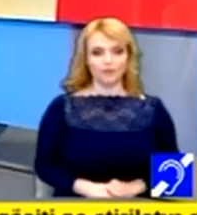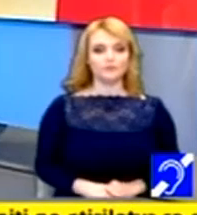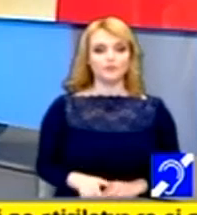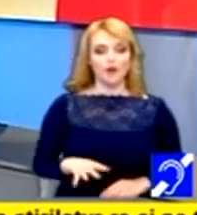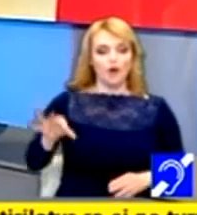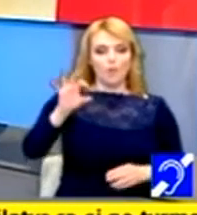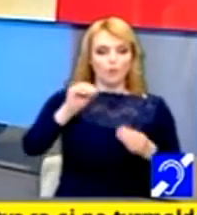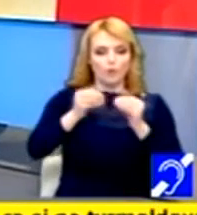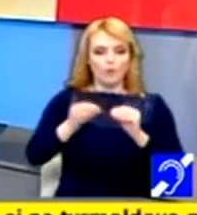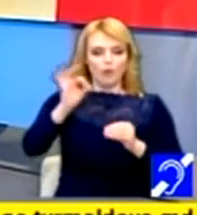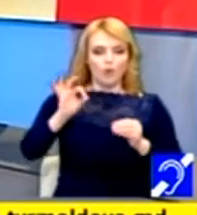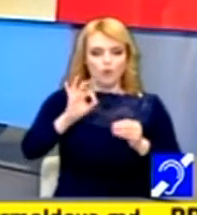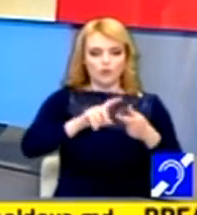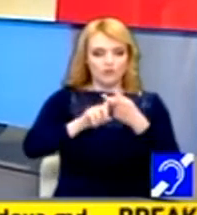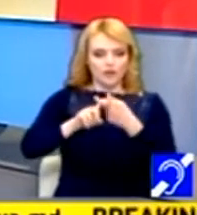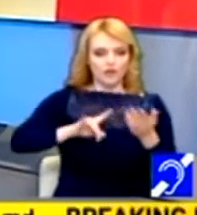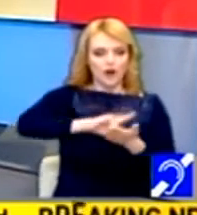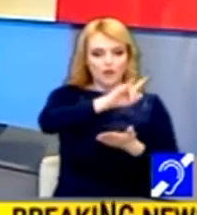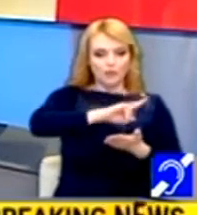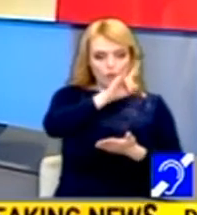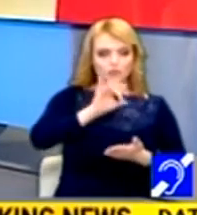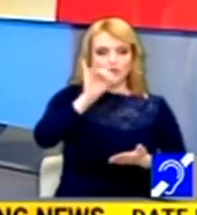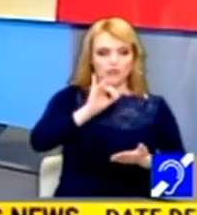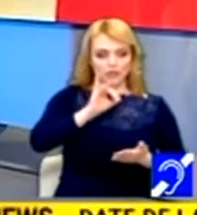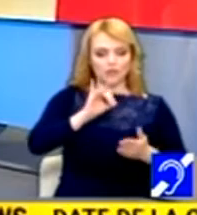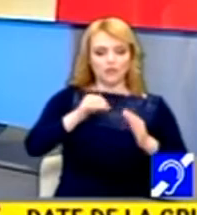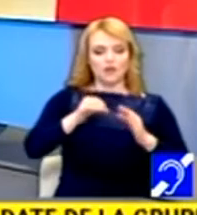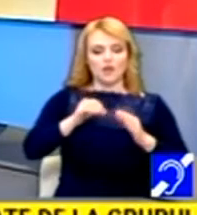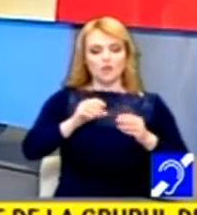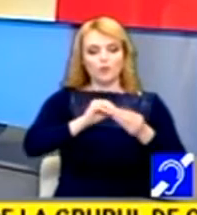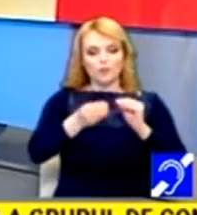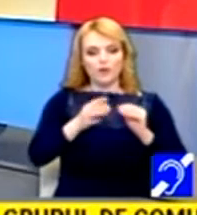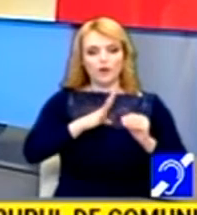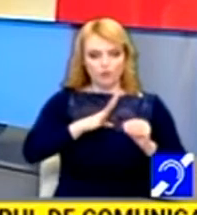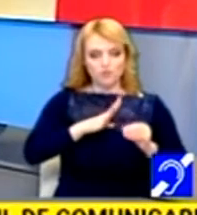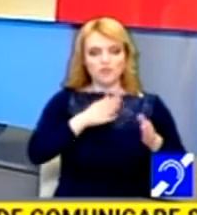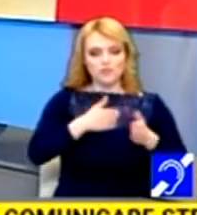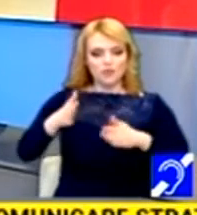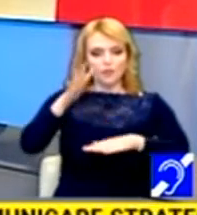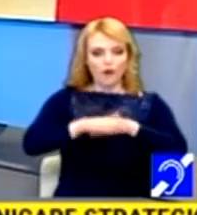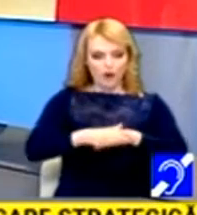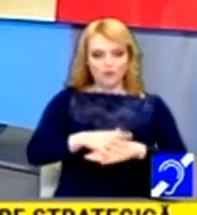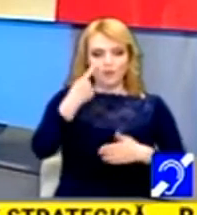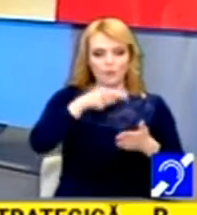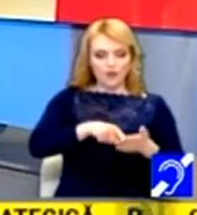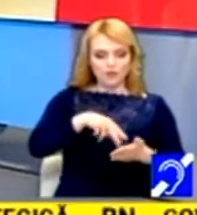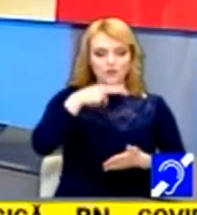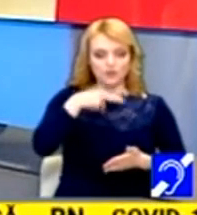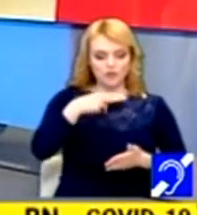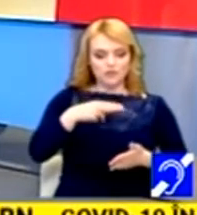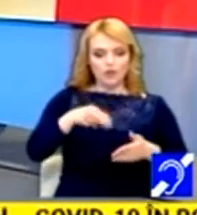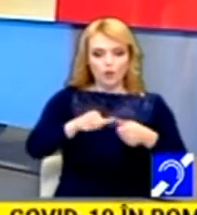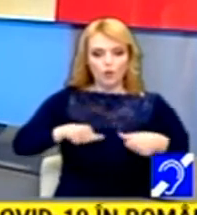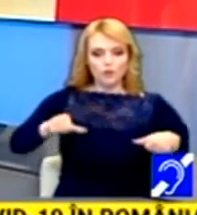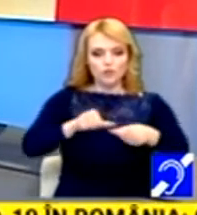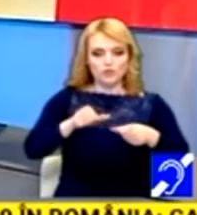Concesionarea aeroportului internațional Chișinău și devalizarea sistemului bancar au ajuns sub lupa Consiliului Suprem de Securitate.